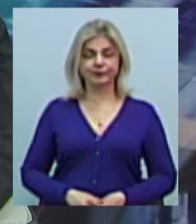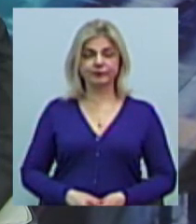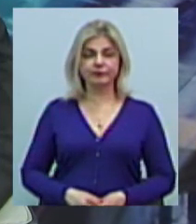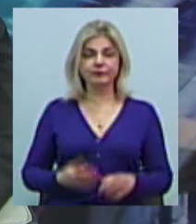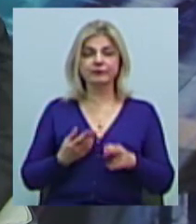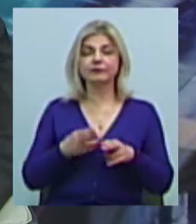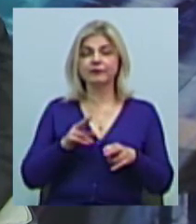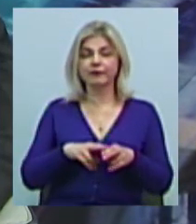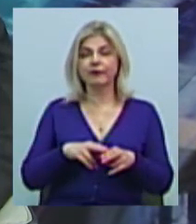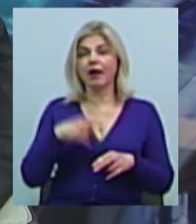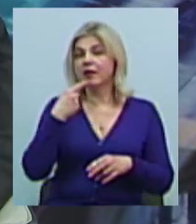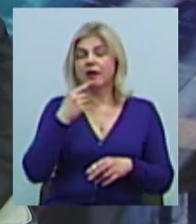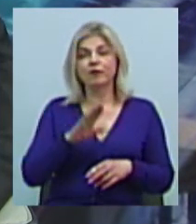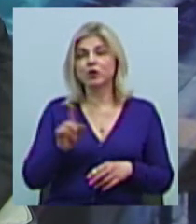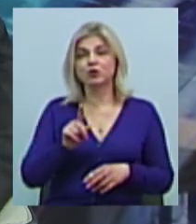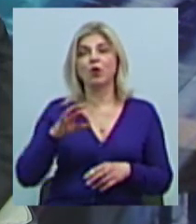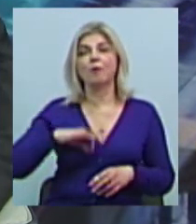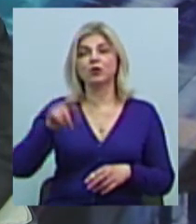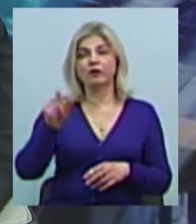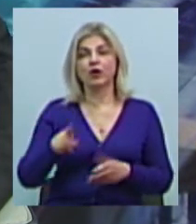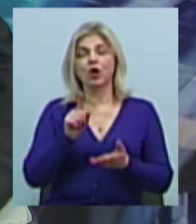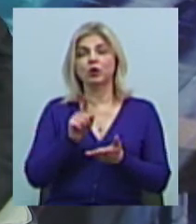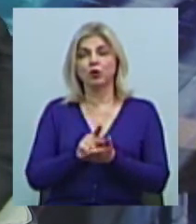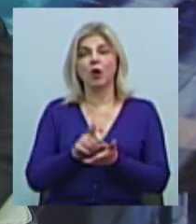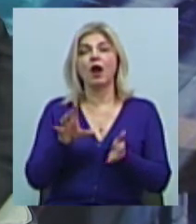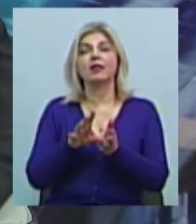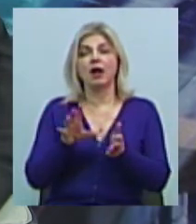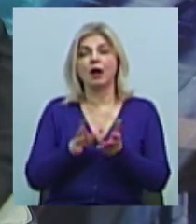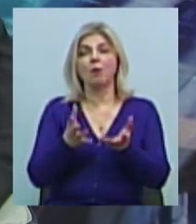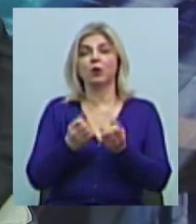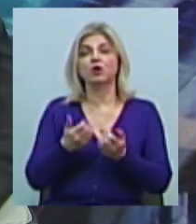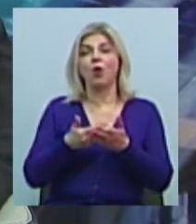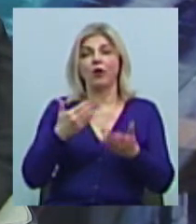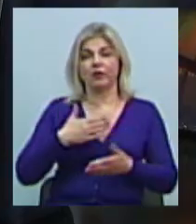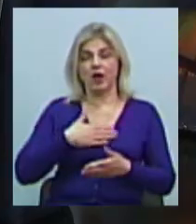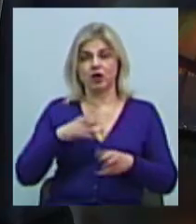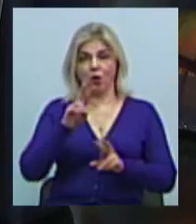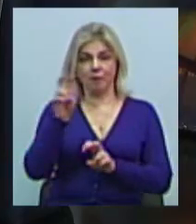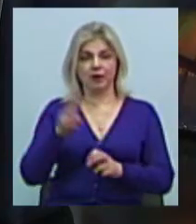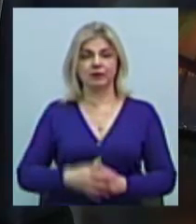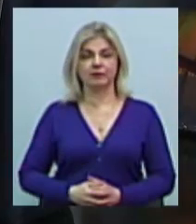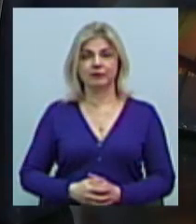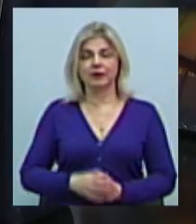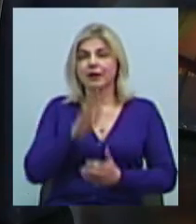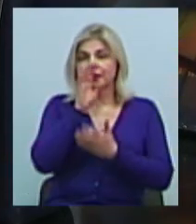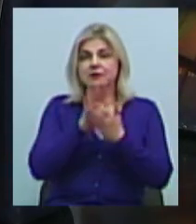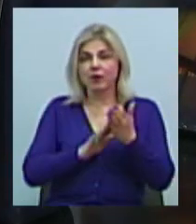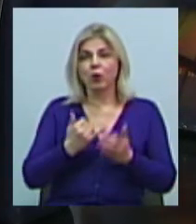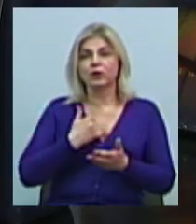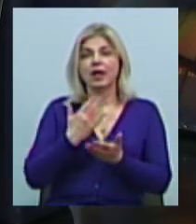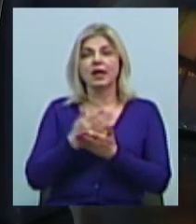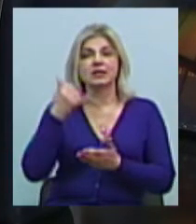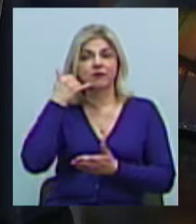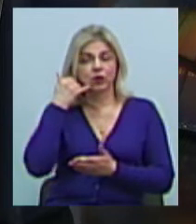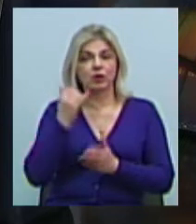що споживач має постачати електричну енергію тільки від нашої компанії. Валентин Володимирович, я перепрошую, але у нас є дзвінок.